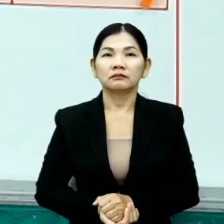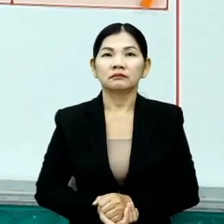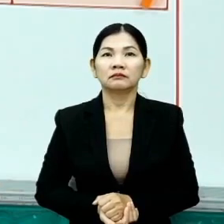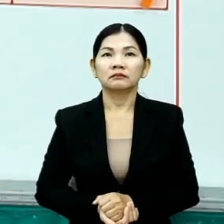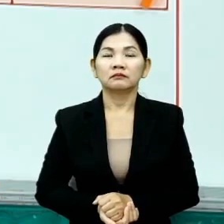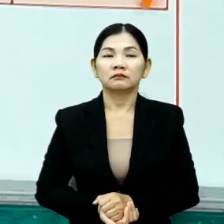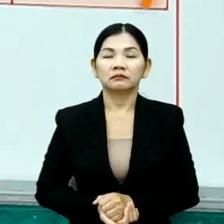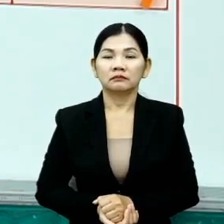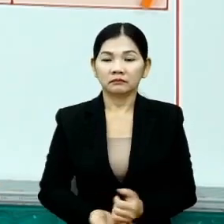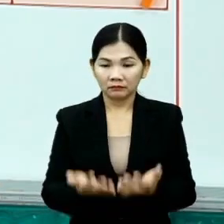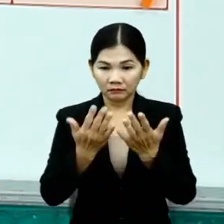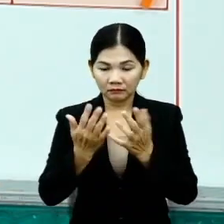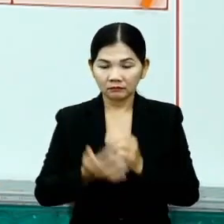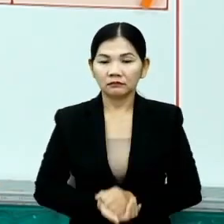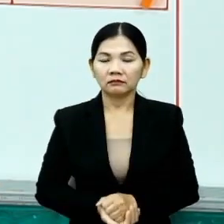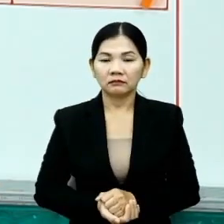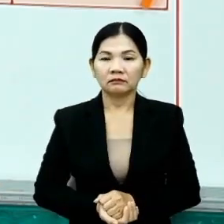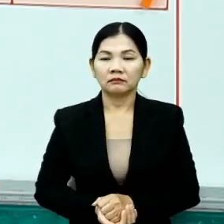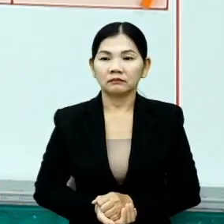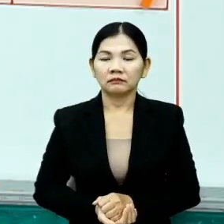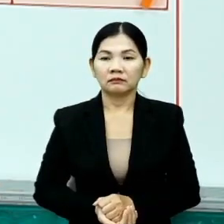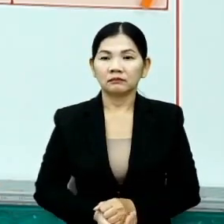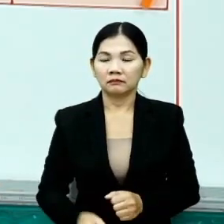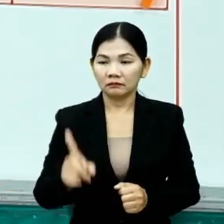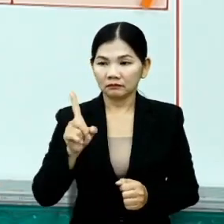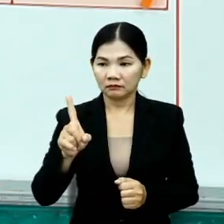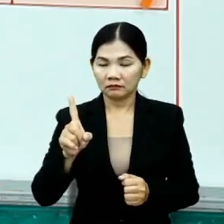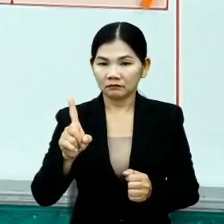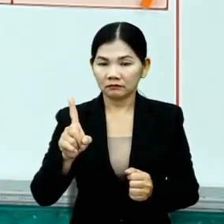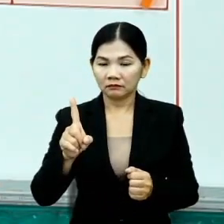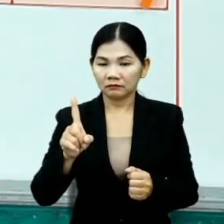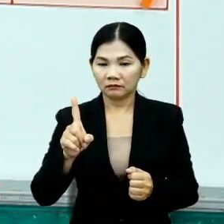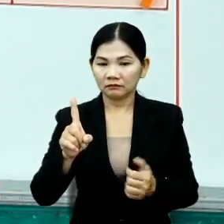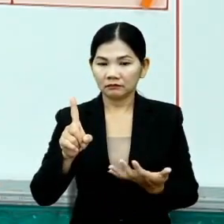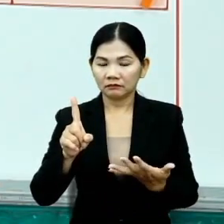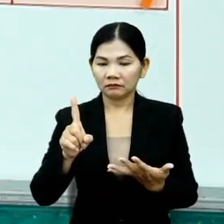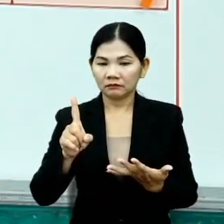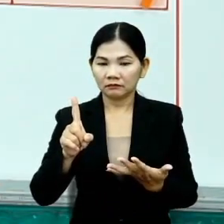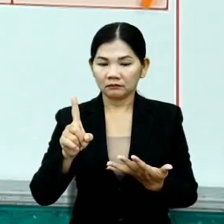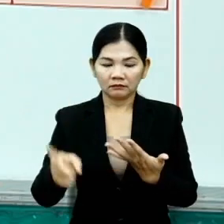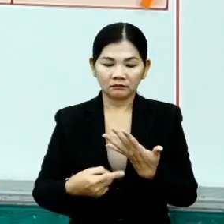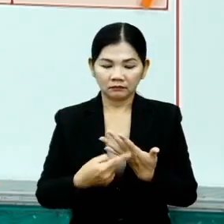vĩnh tiếng toán phó é phẻ